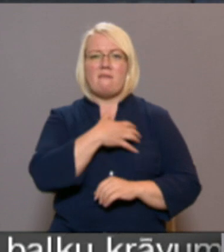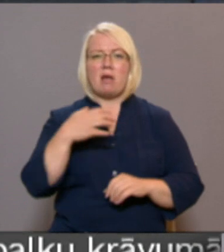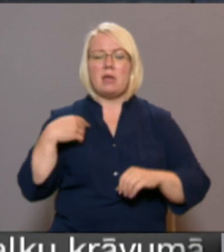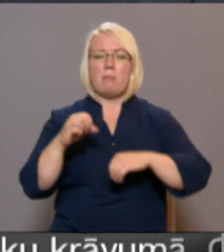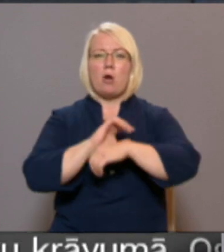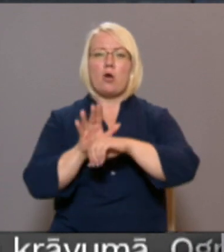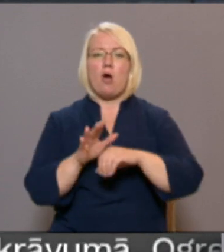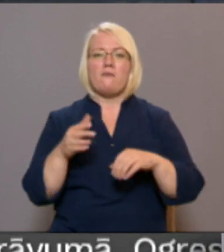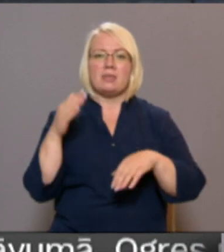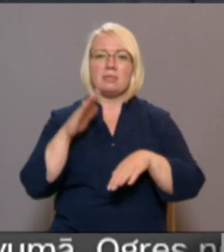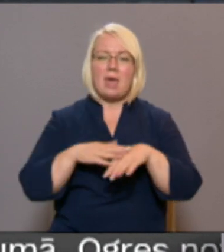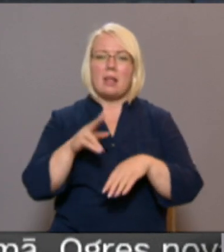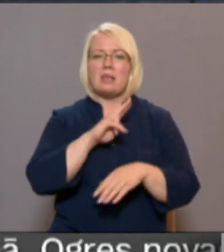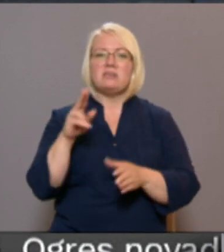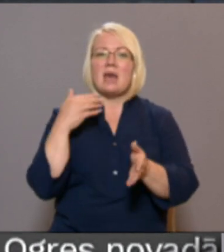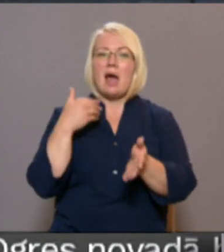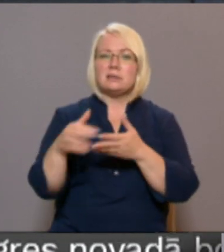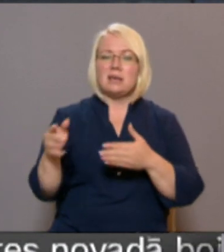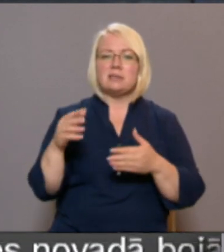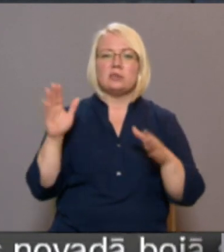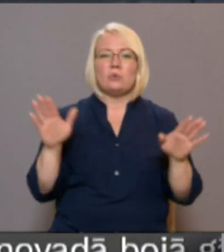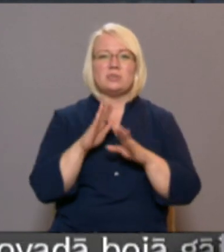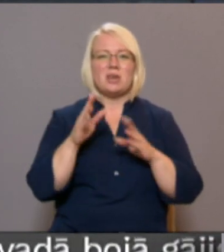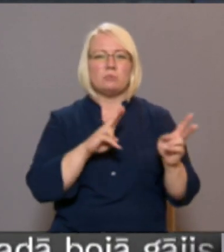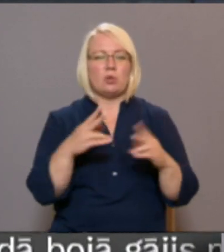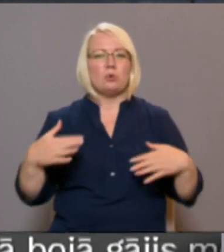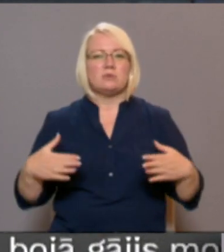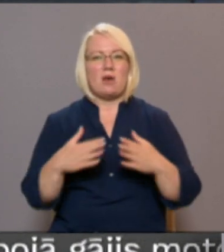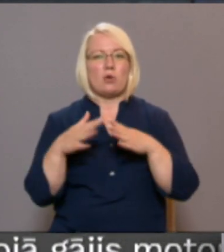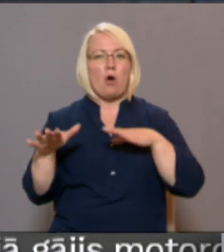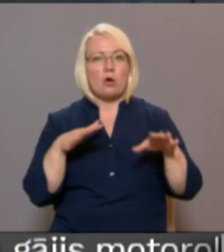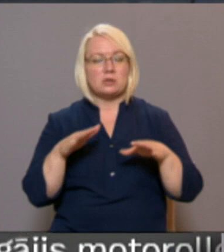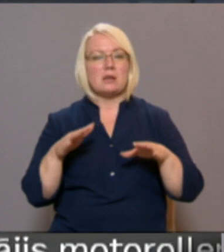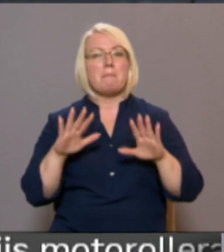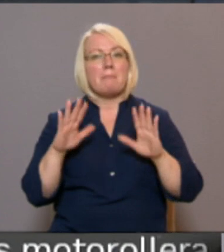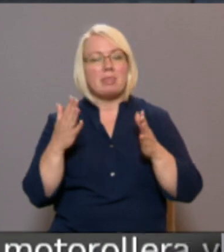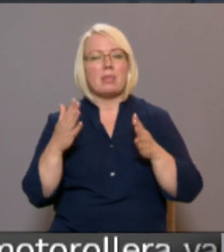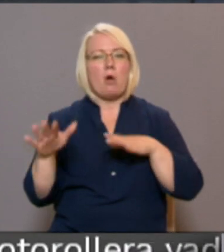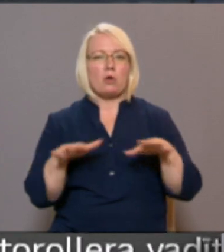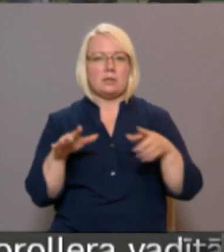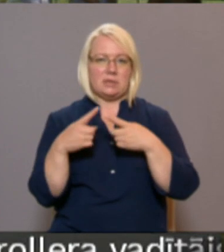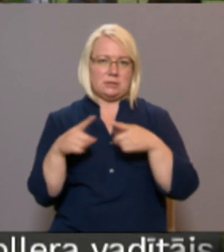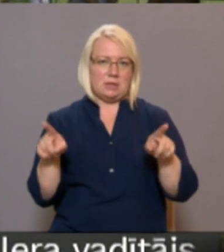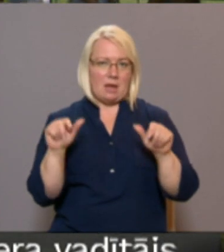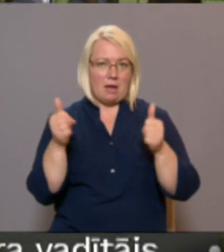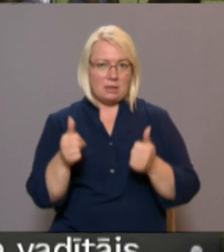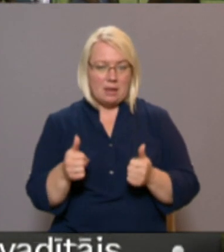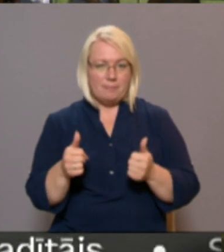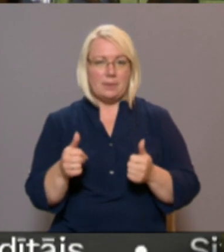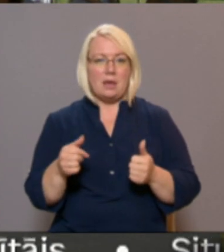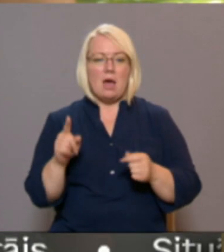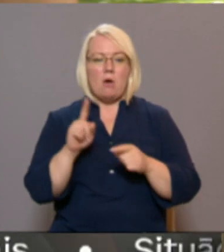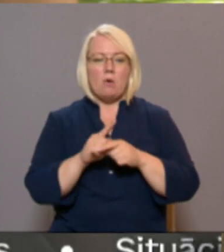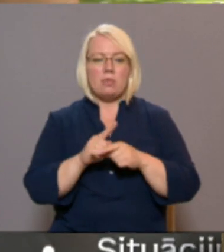nevis atteikties no dziesmu un deju svētku organizēšanas, bet rīko tos citādi. Stāstam Dace Stirāne. Ar plāksteri